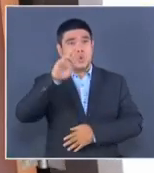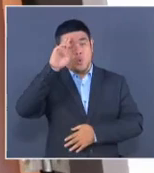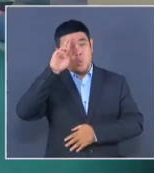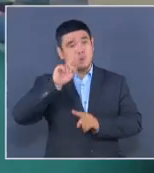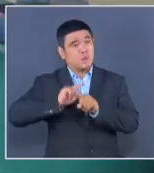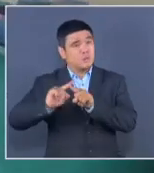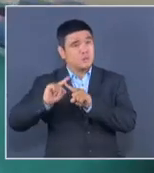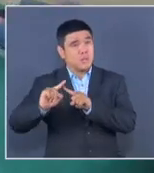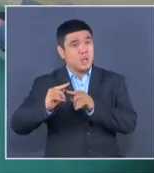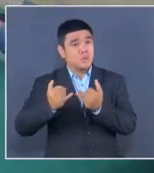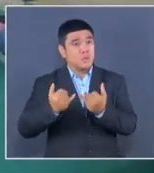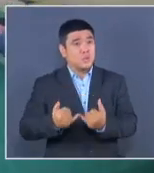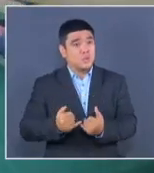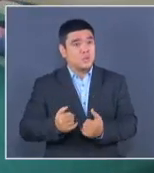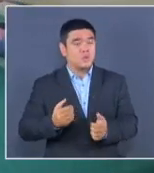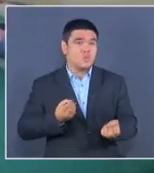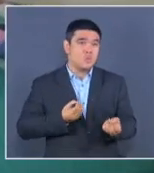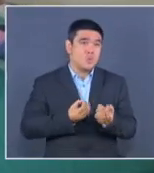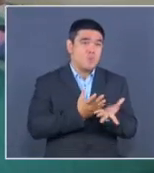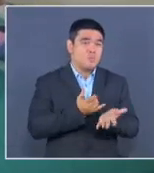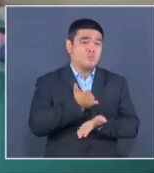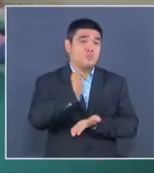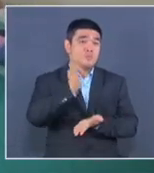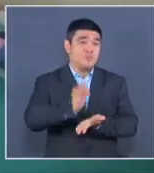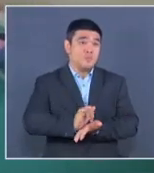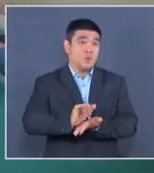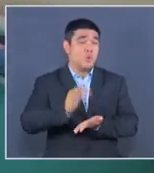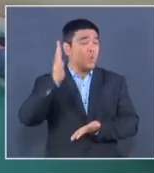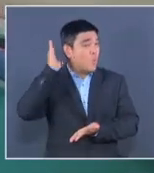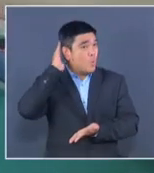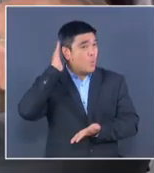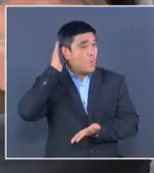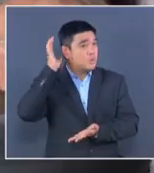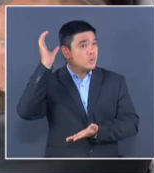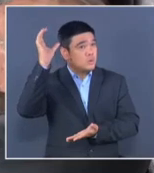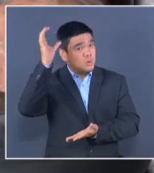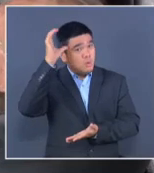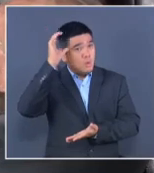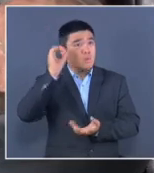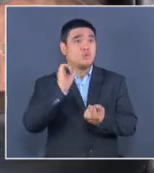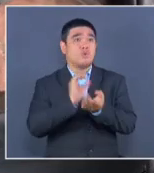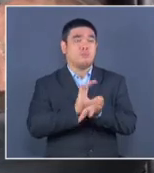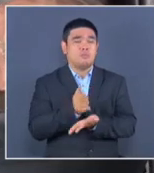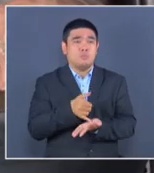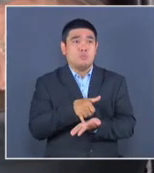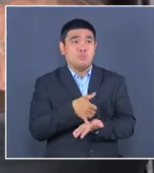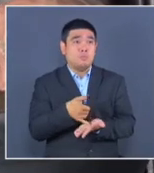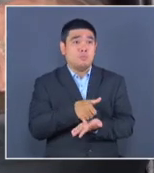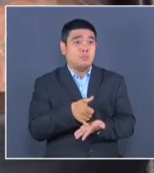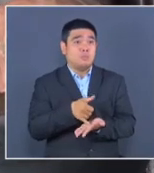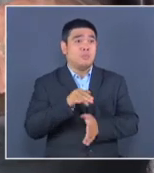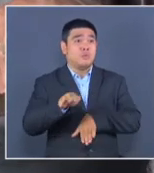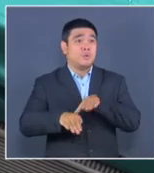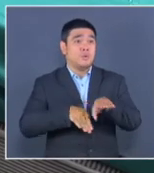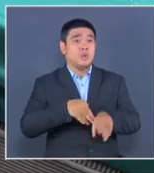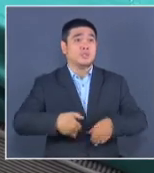รุมเร้าก่อนหน้านี้ยังประสบอุบัติเหตุลื่นล้มศีรษะฟาดอย่างรุนแรงที่สมองเกิดผลกระทบต่อการทรงตัวในเรื่องของการเดิน